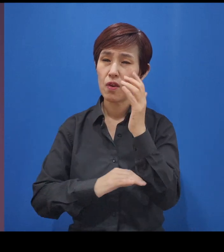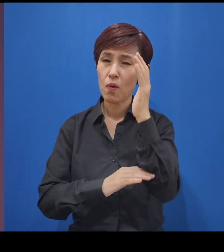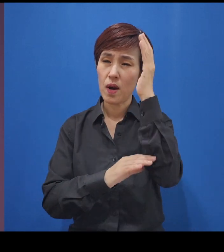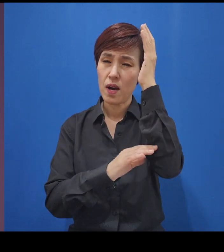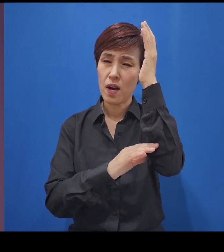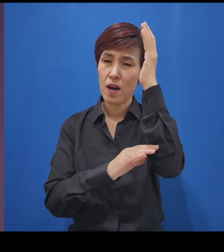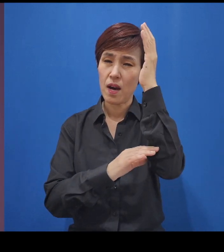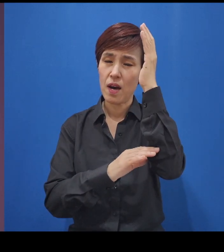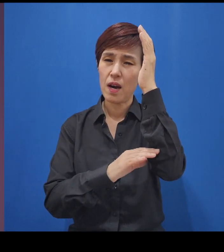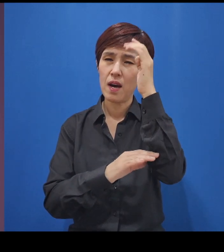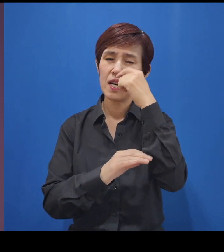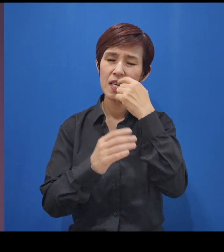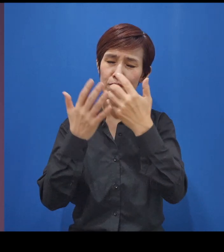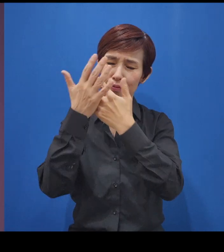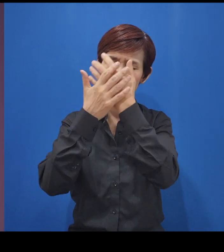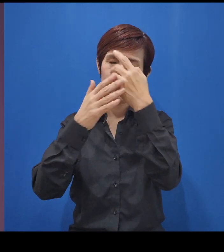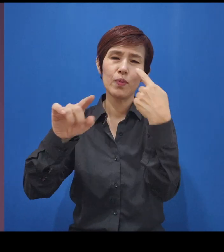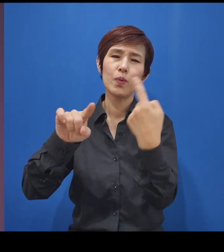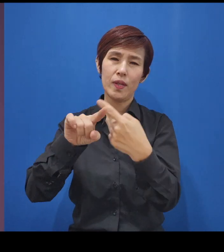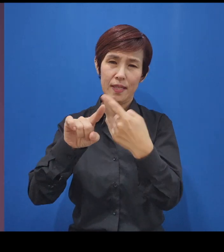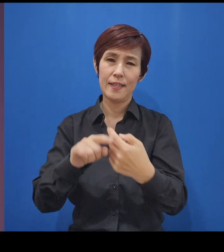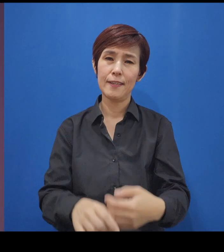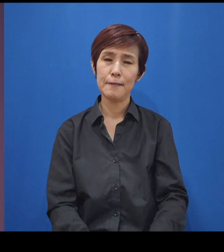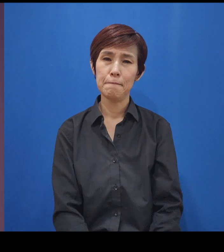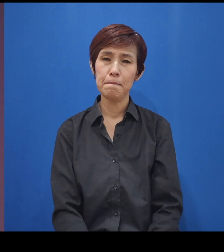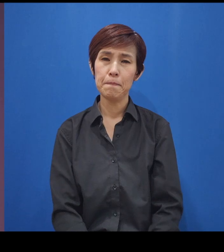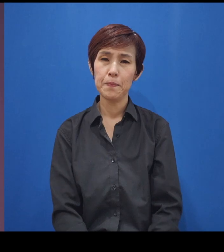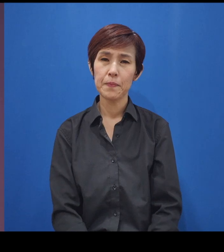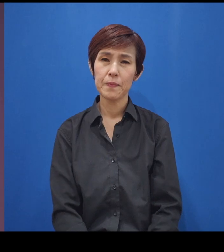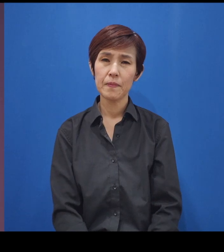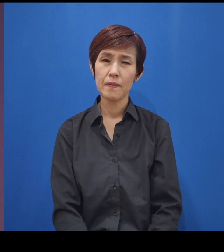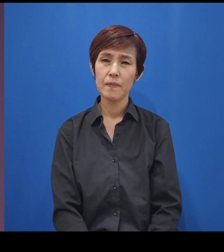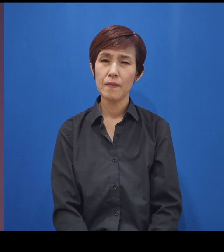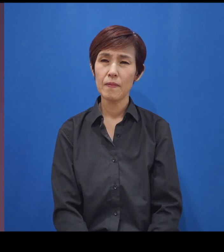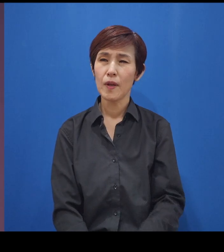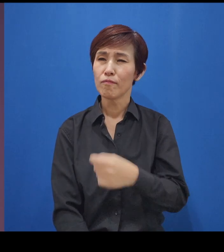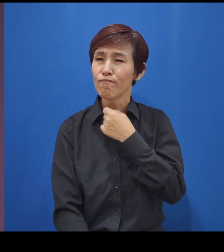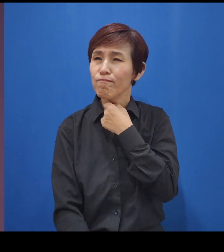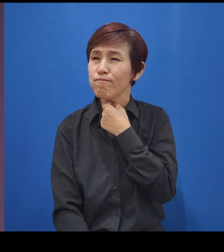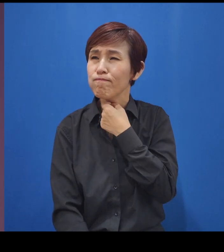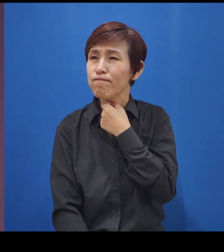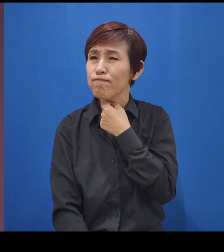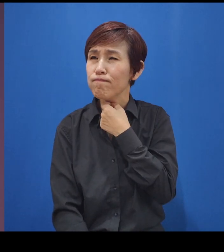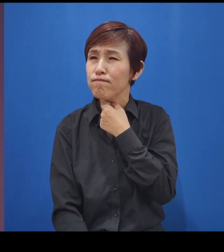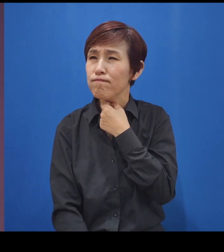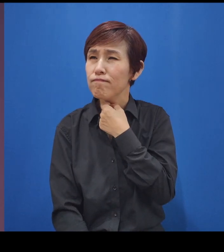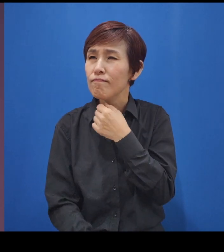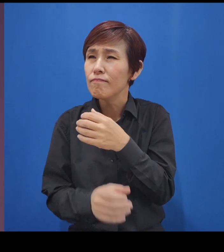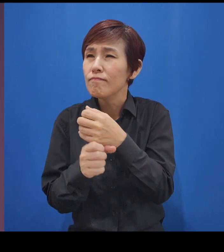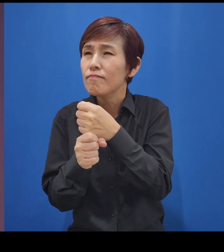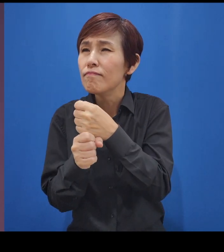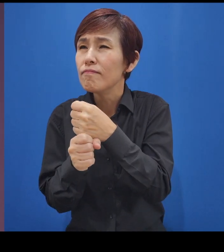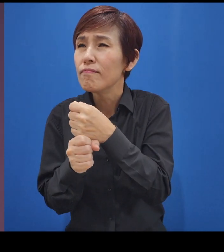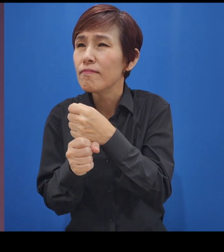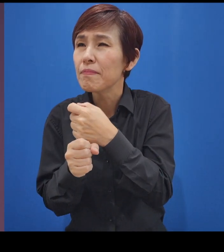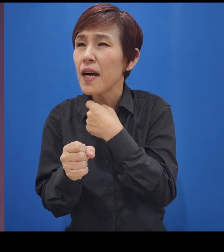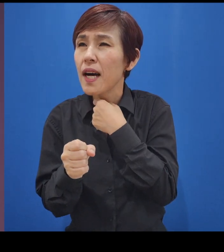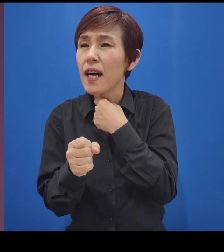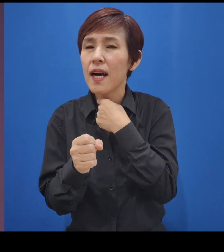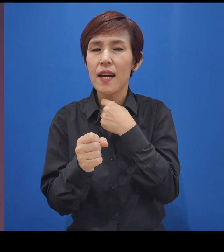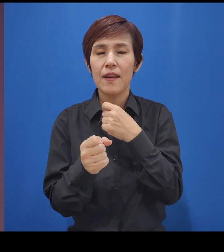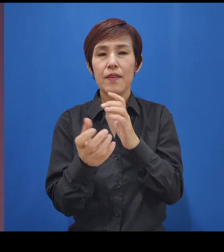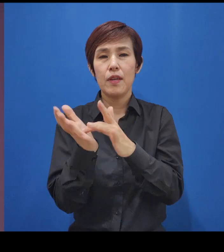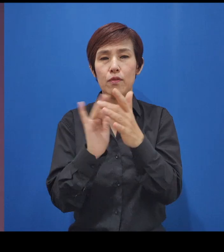영광 아침 안개 같은데 그거 붙들다가 예수 잡는 무리들의 길잡이가